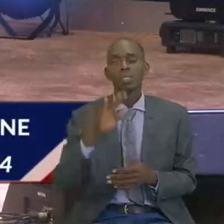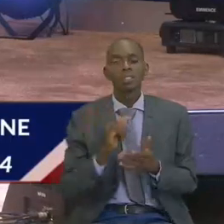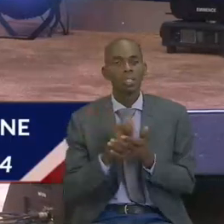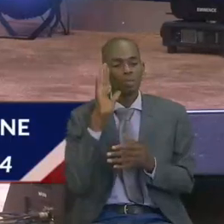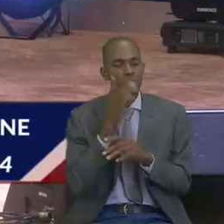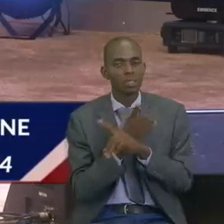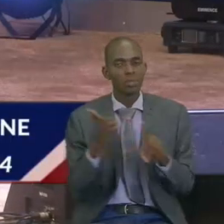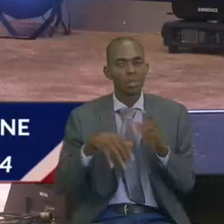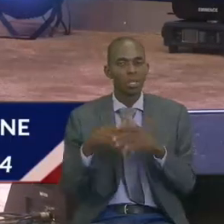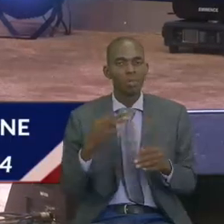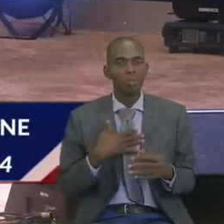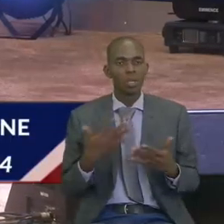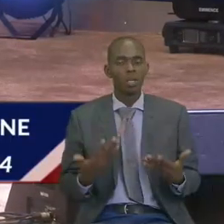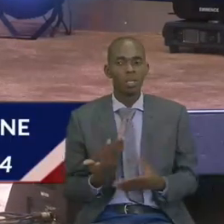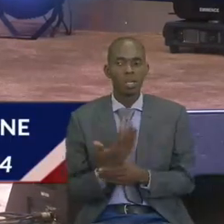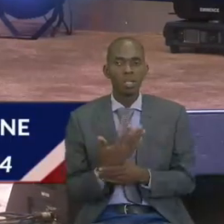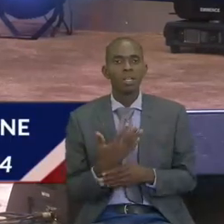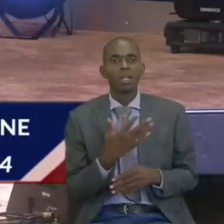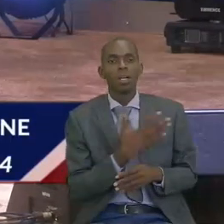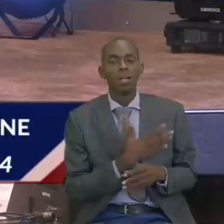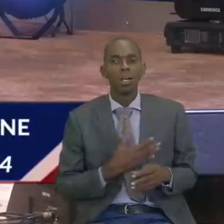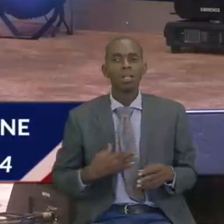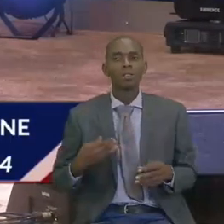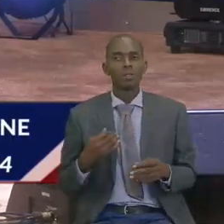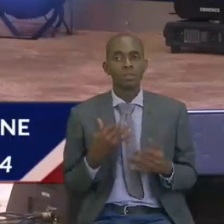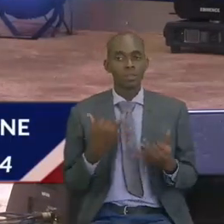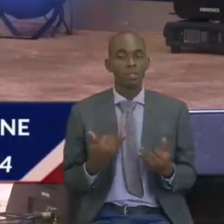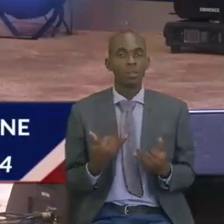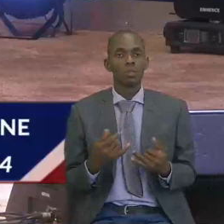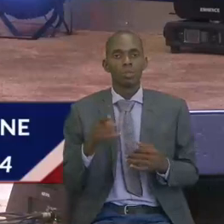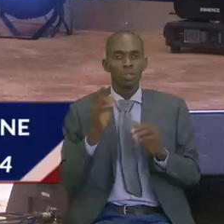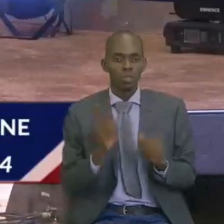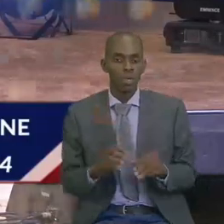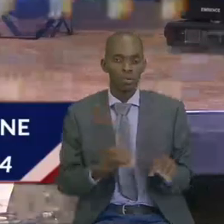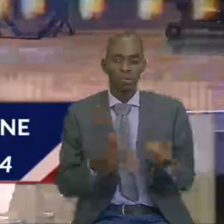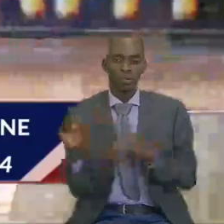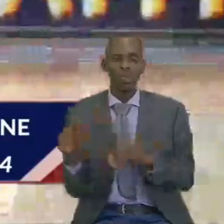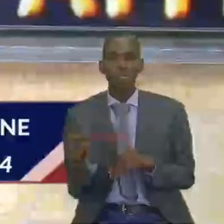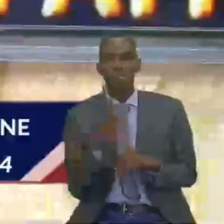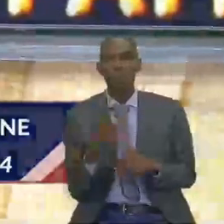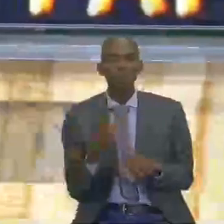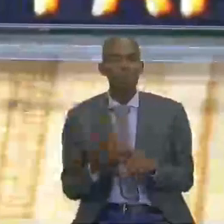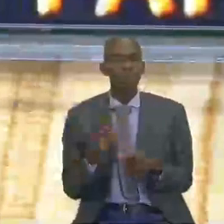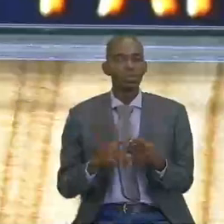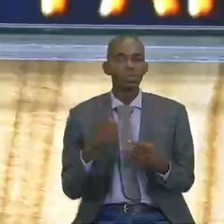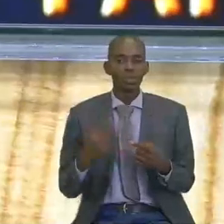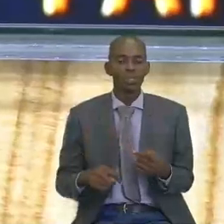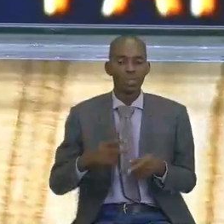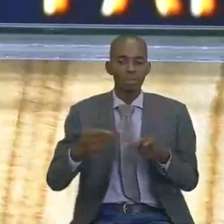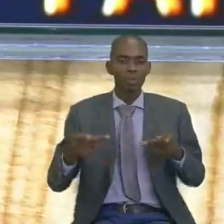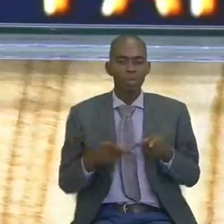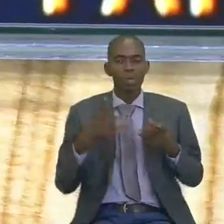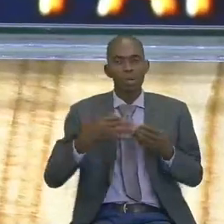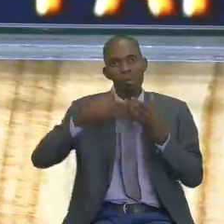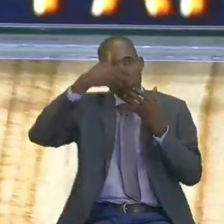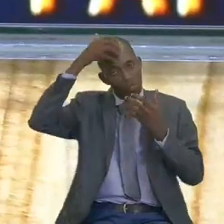de Nebuchadnezzar. Voici le jour du royaume Médo-Perse. Ils peuvent jeter quelqu'un dans la fosse au lion. Tu ne peux